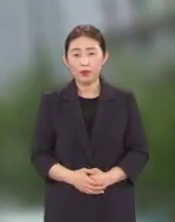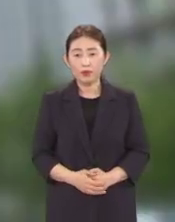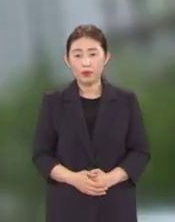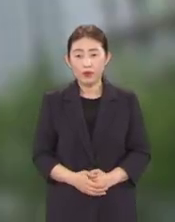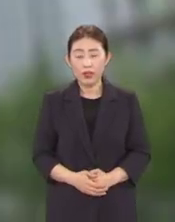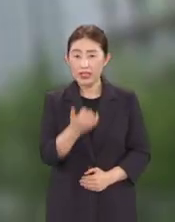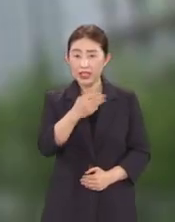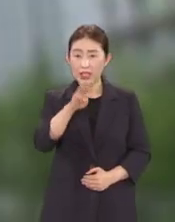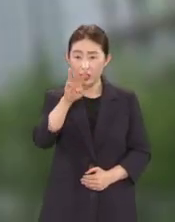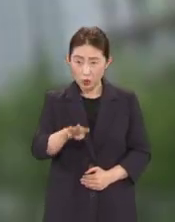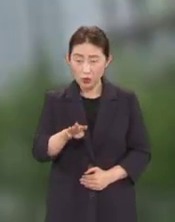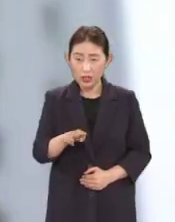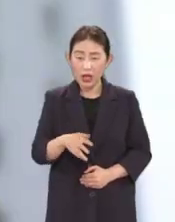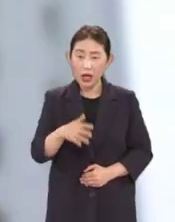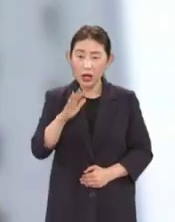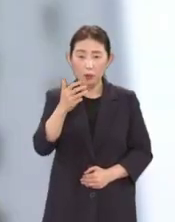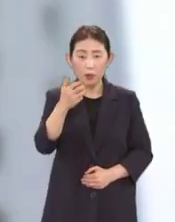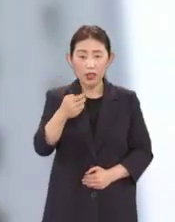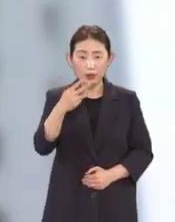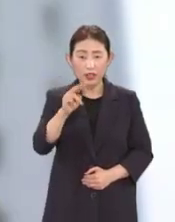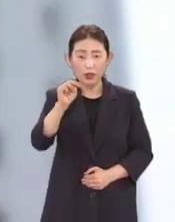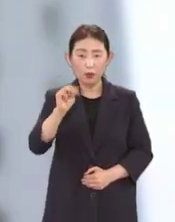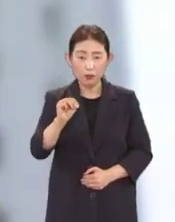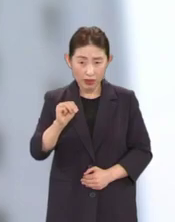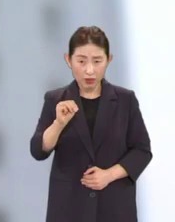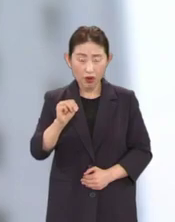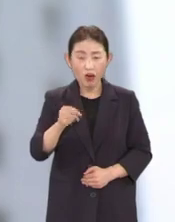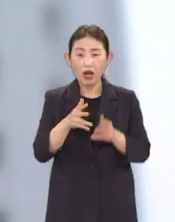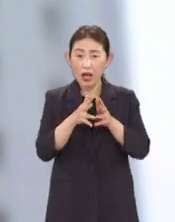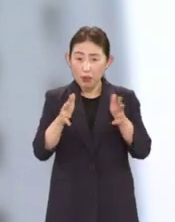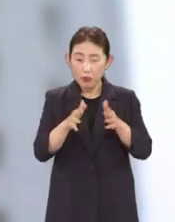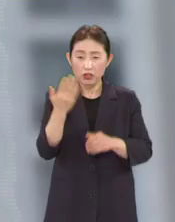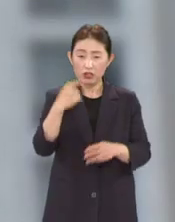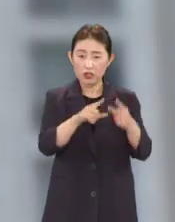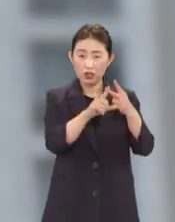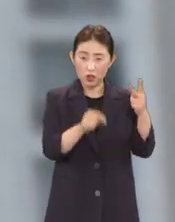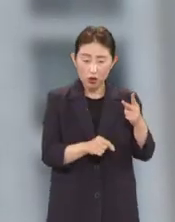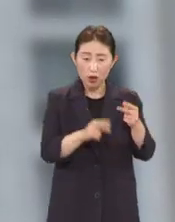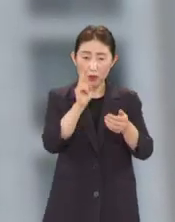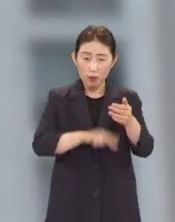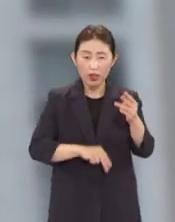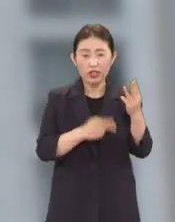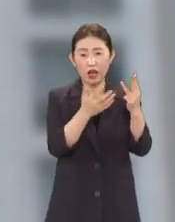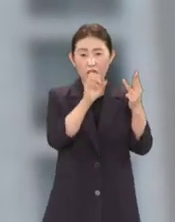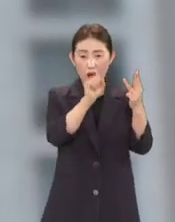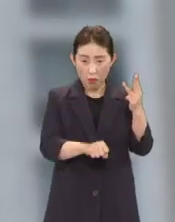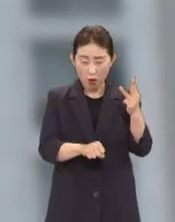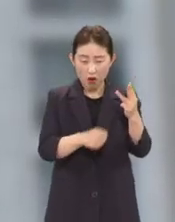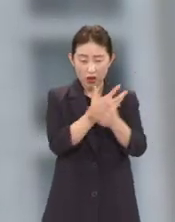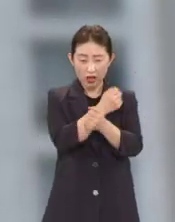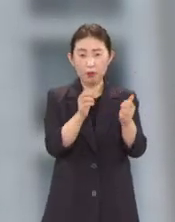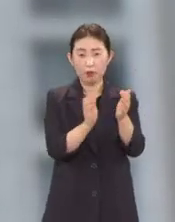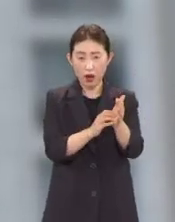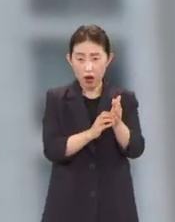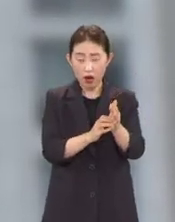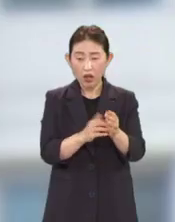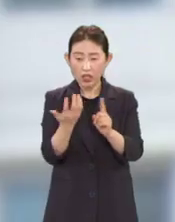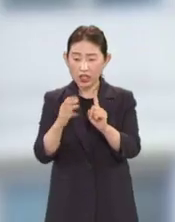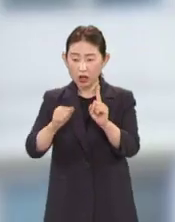세종의 한 전용면적 84제곱미터 아파트 지난 1월 매매가 3억원에 거래가 이뤄진 뒤